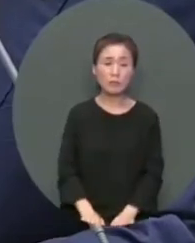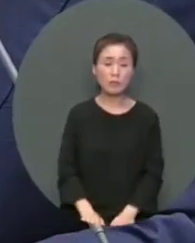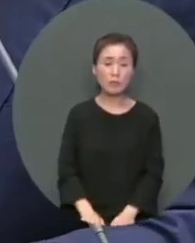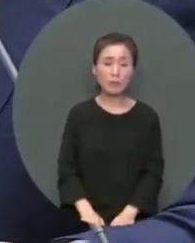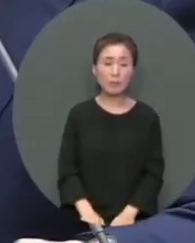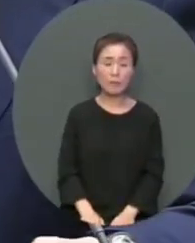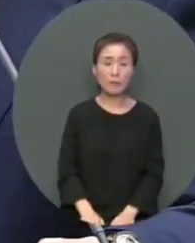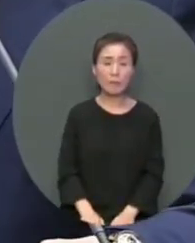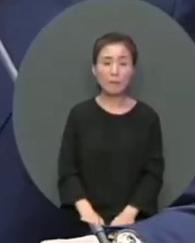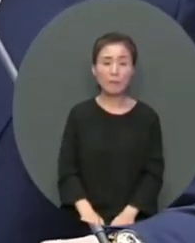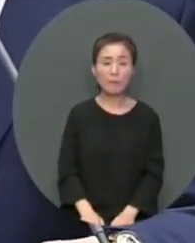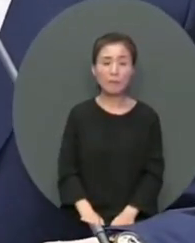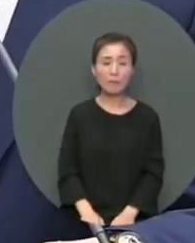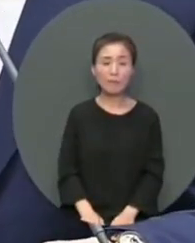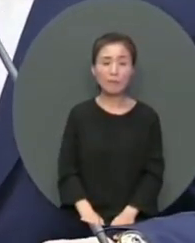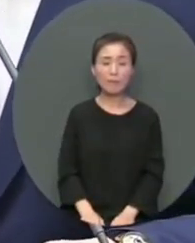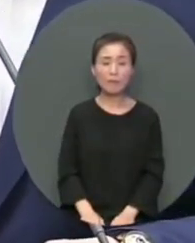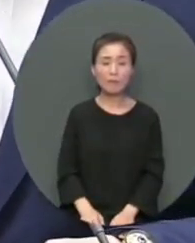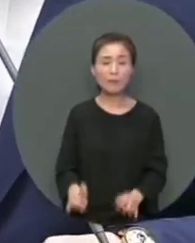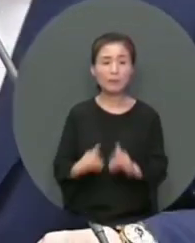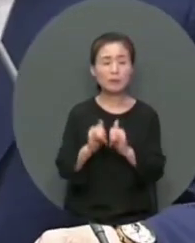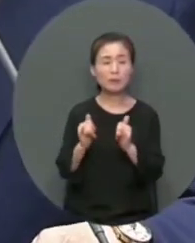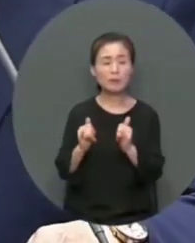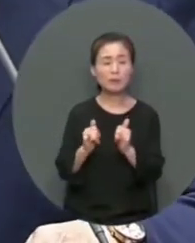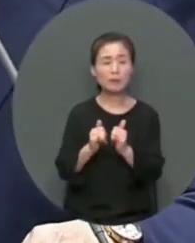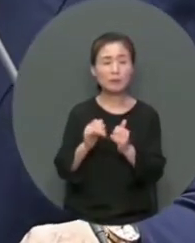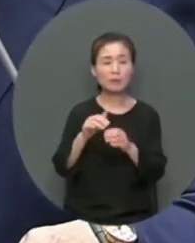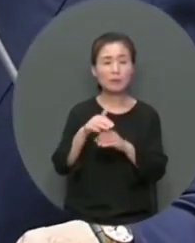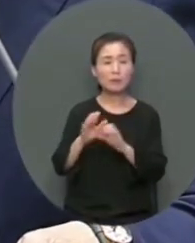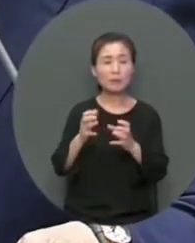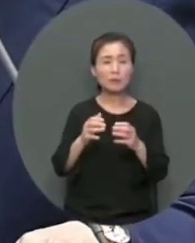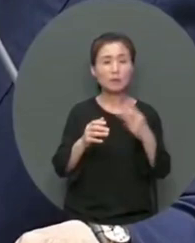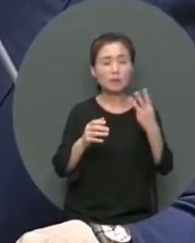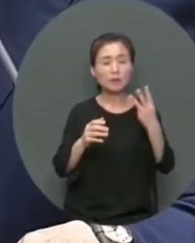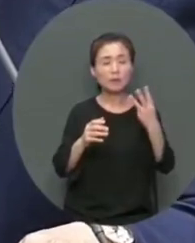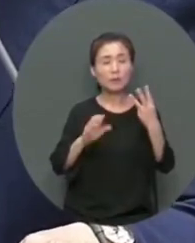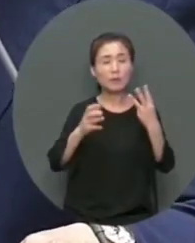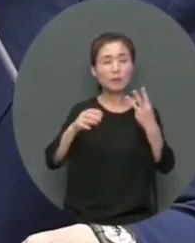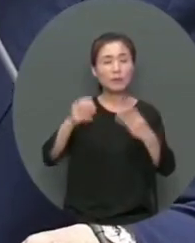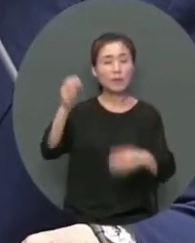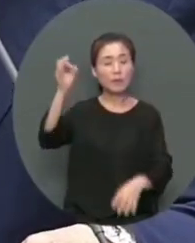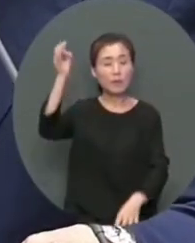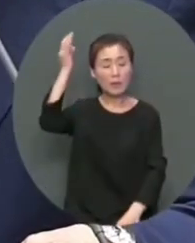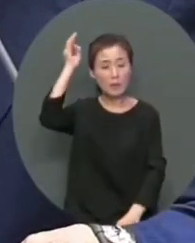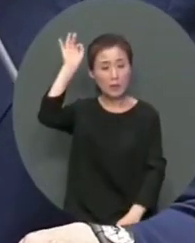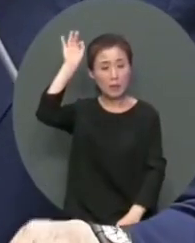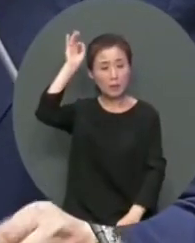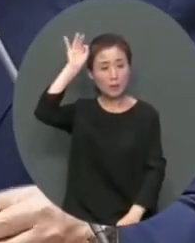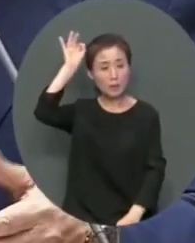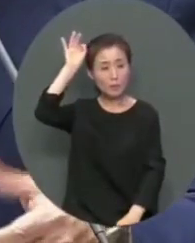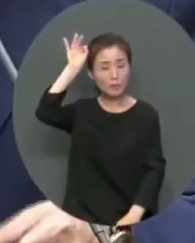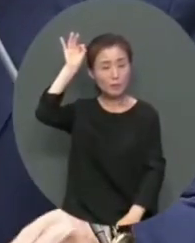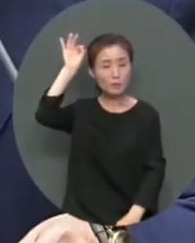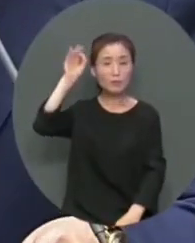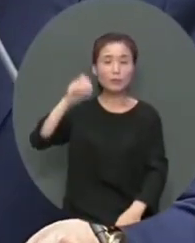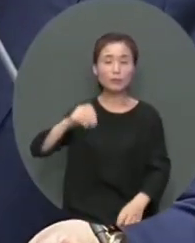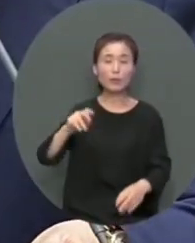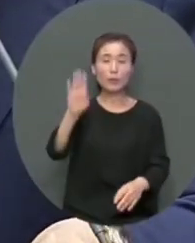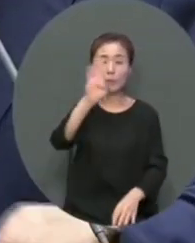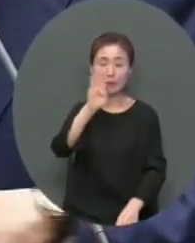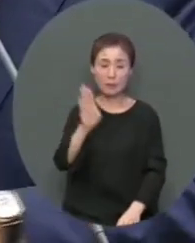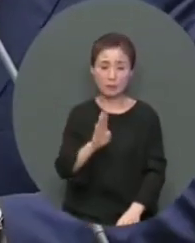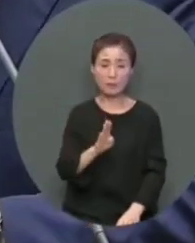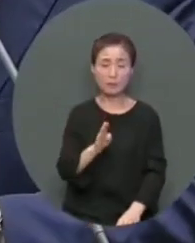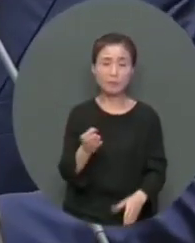저는 뭐 한 3개국 이상 되지 않나 싶습니다. 라오스라든지 베트남이라든지 이런 국가들이죠.